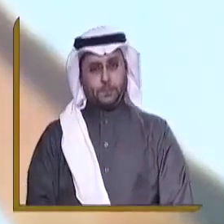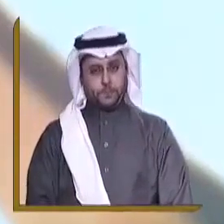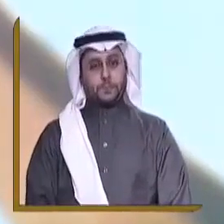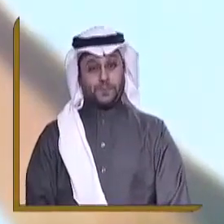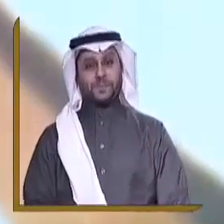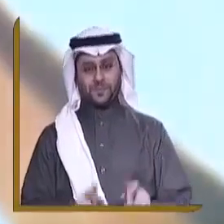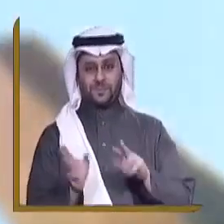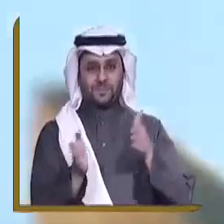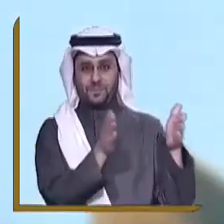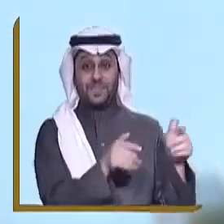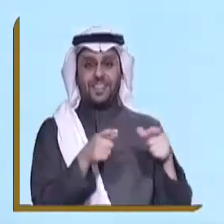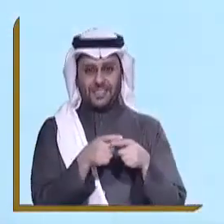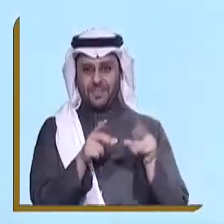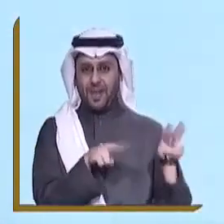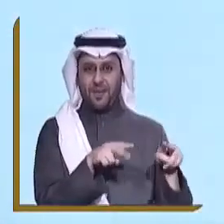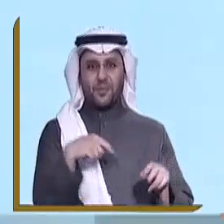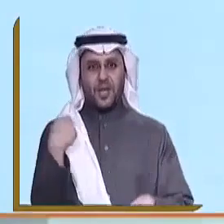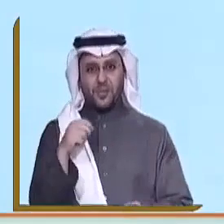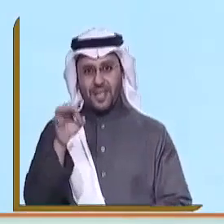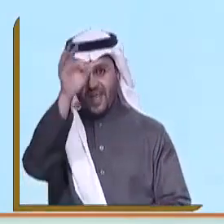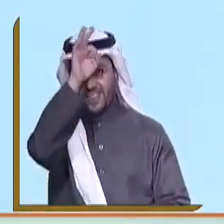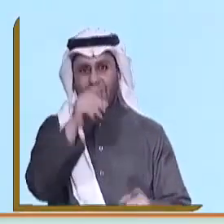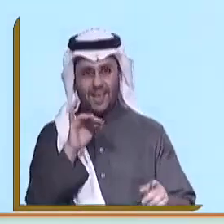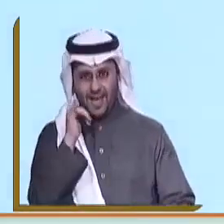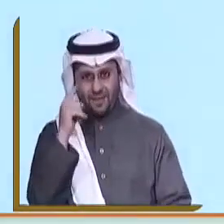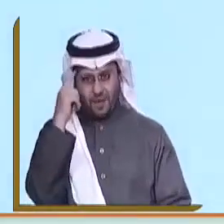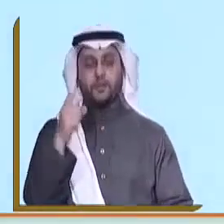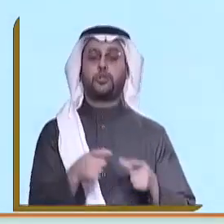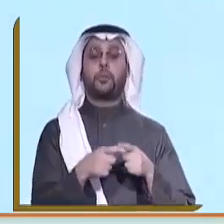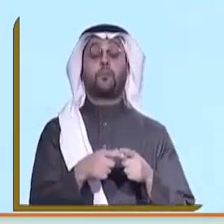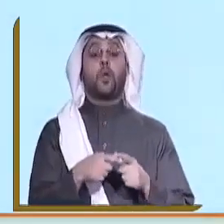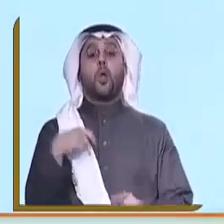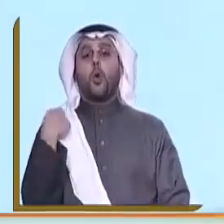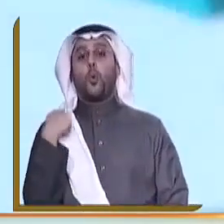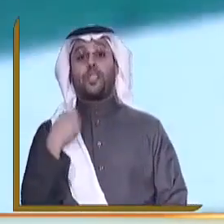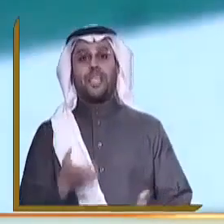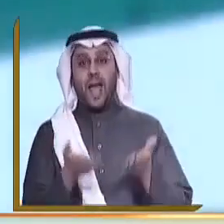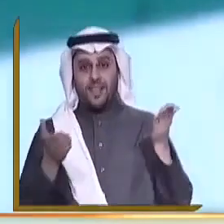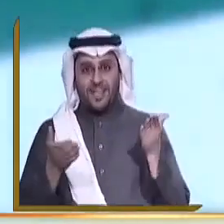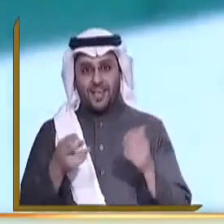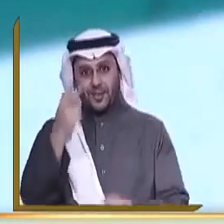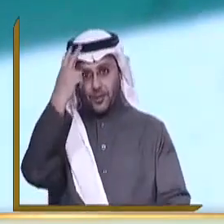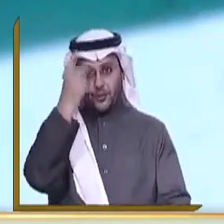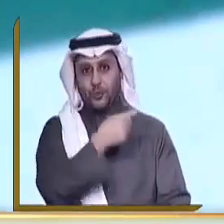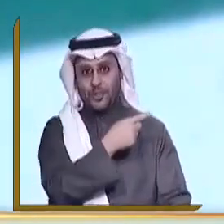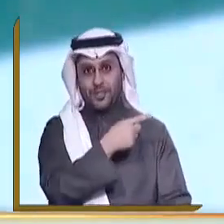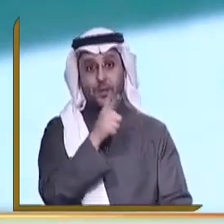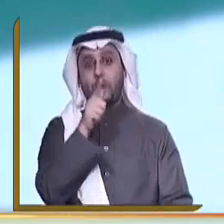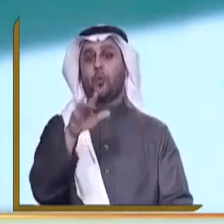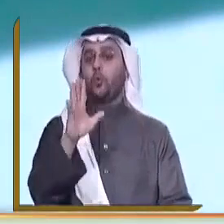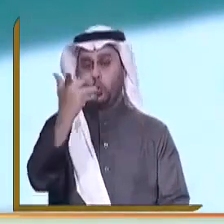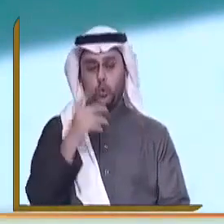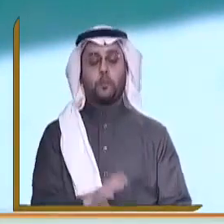وعلى هامش اجتماع مجلس الوزراء الداخليه العرب نقل وزير الداخليه صاحب السمو الملكي الامير عبد العزيز بن سعود بن